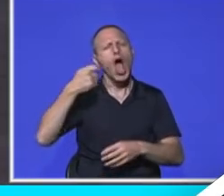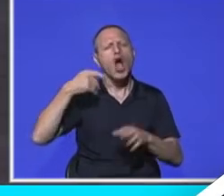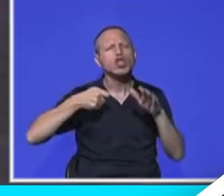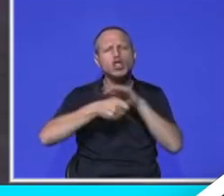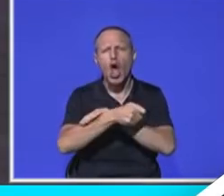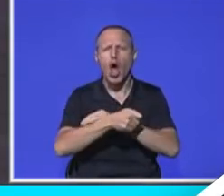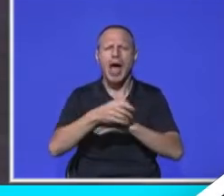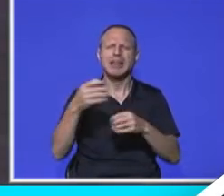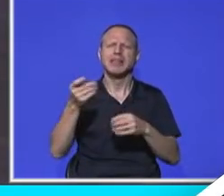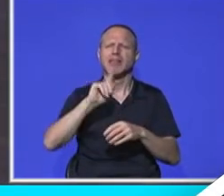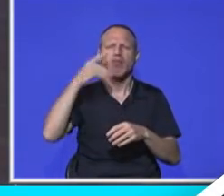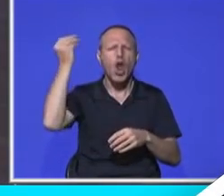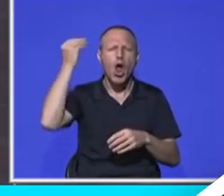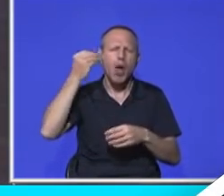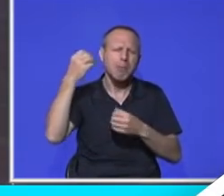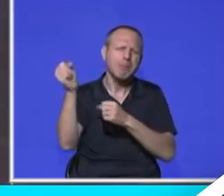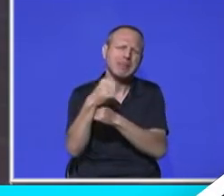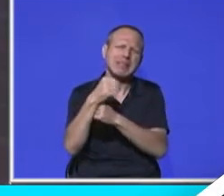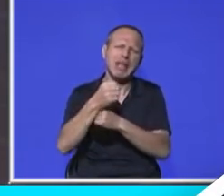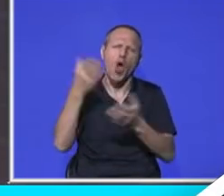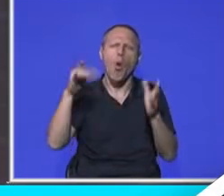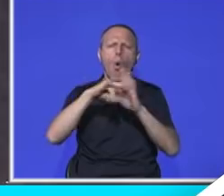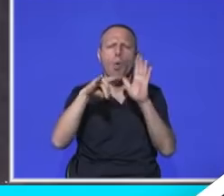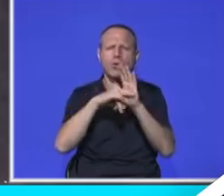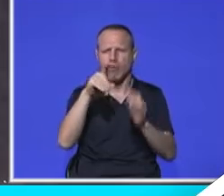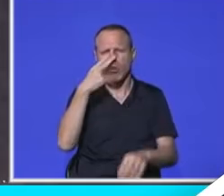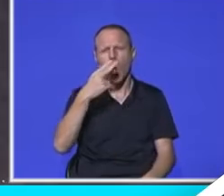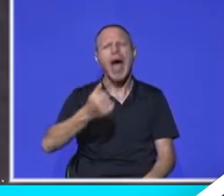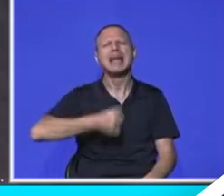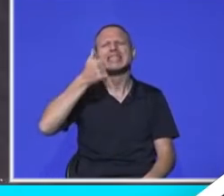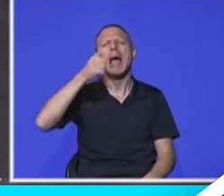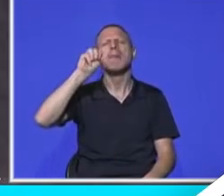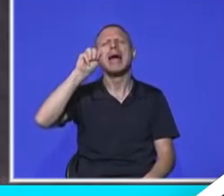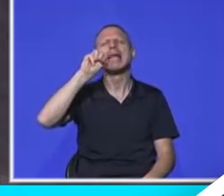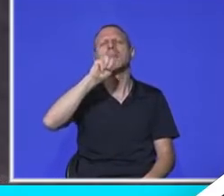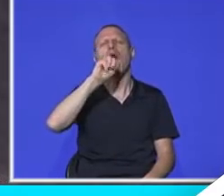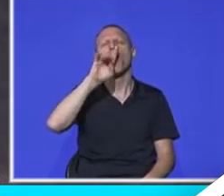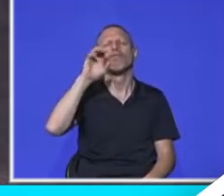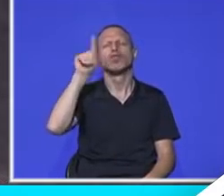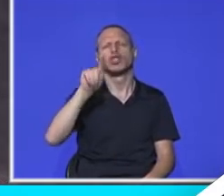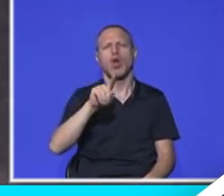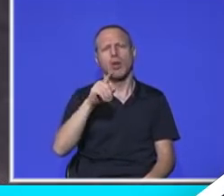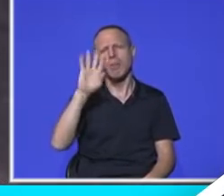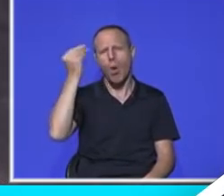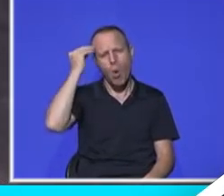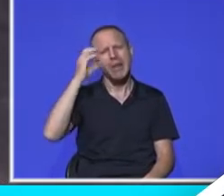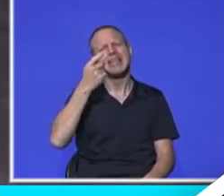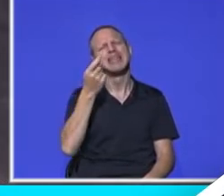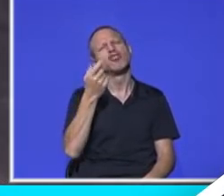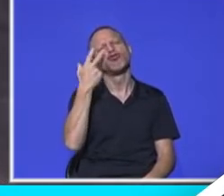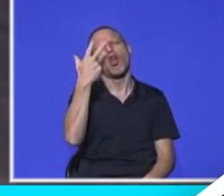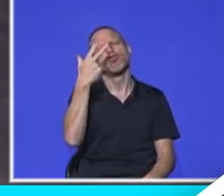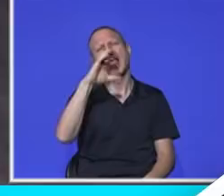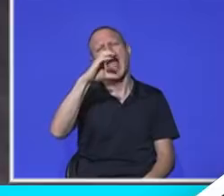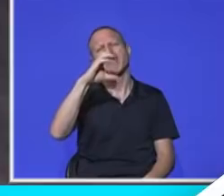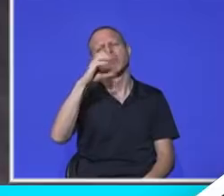ומצפצף על ההנחיות, אז מה את למדה מזה? שאת רואה את סר מייקל מכלוף זוהר, מה הוא לומד? את שלושת החפים. כבוד, כסף וכוח, זה